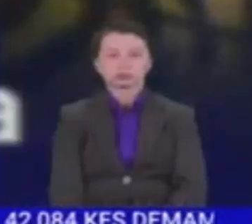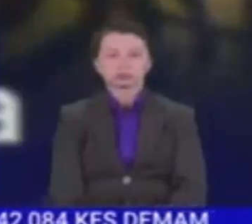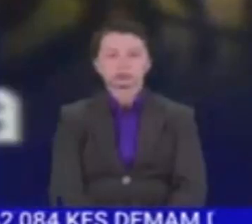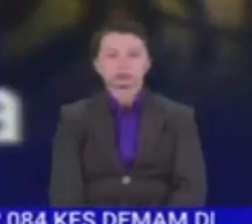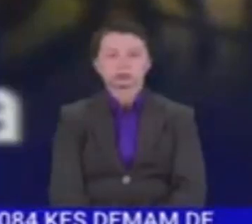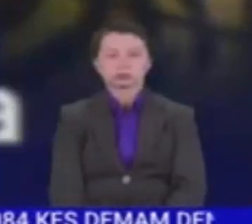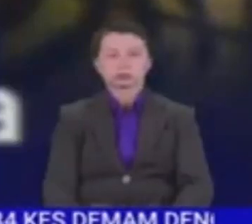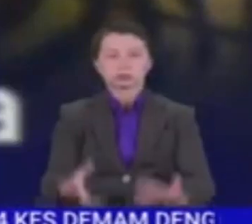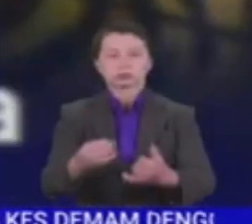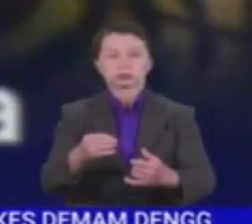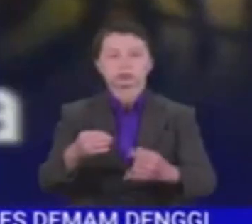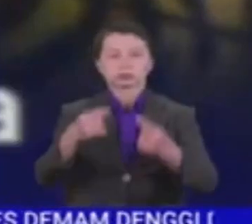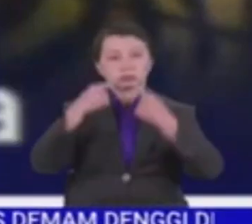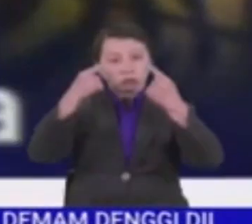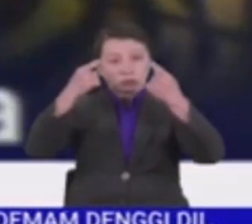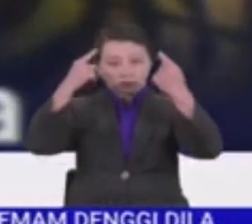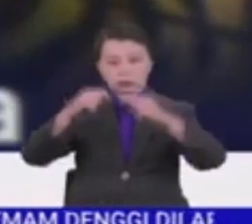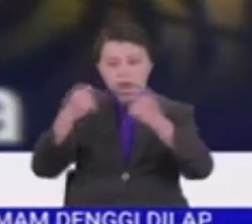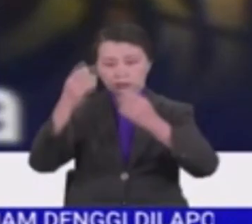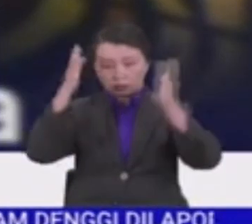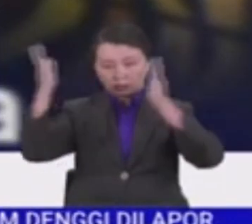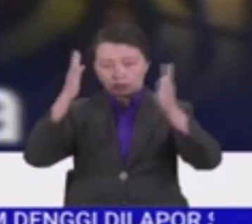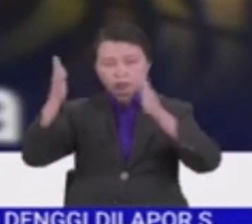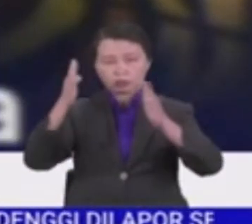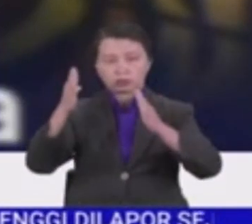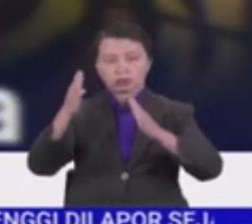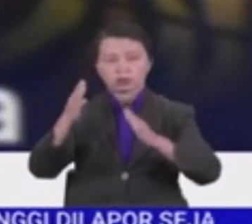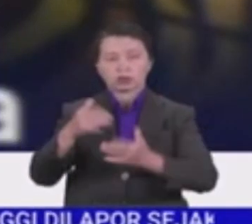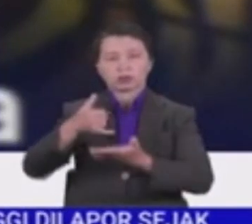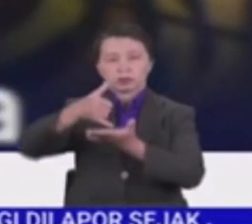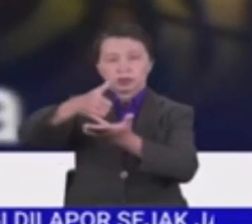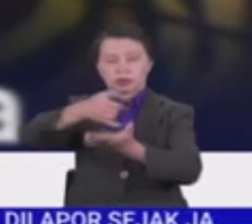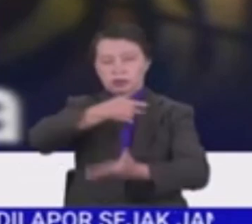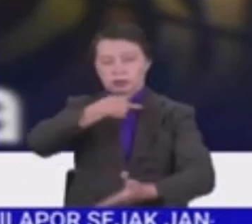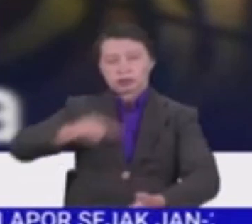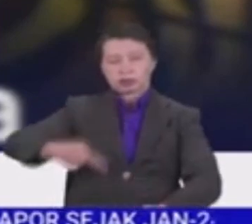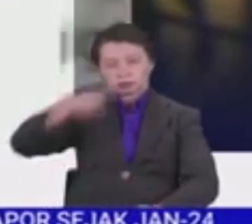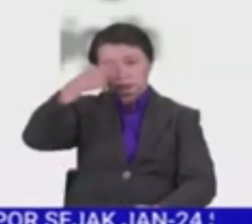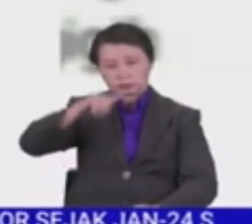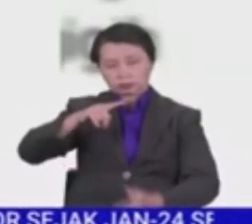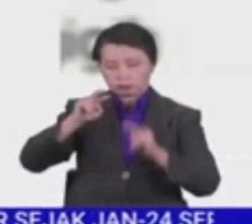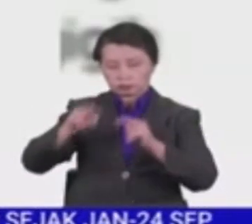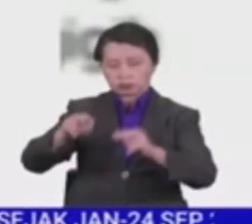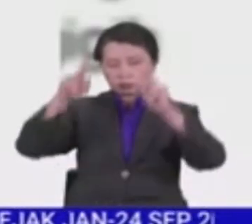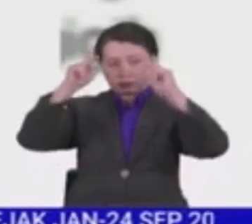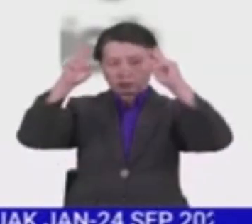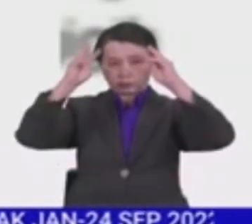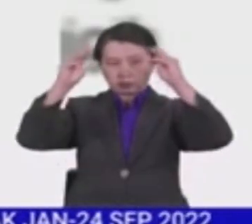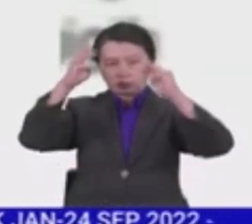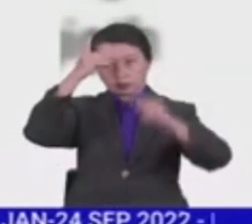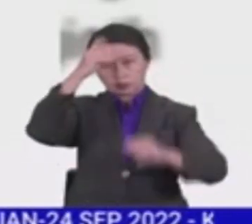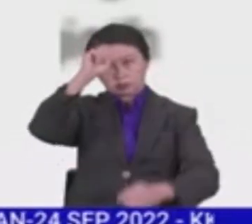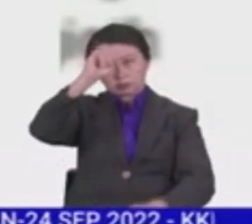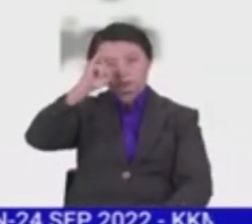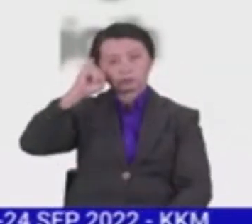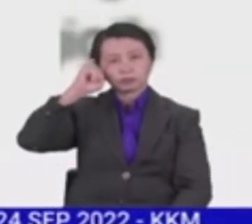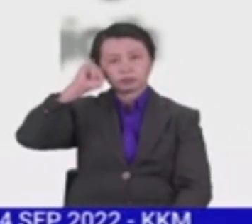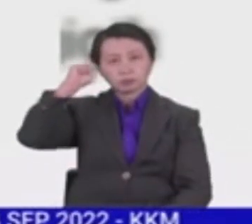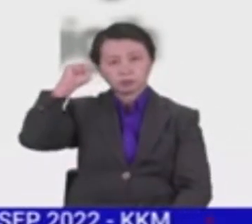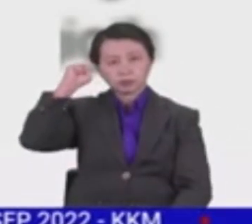Dalam pada itu pencapaian skor harimau Malaya dalam champion piala raja tai turu mendapat perhatian Perdana Menteri dan